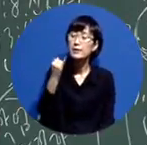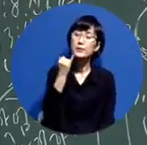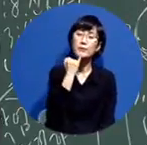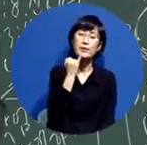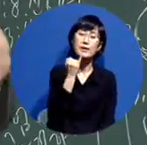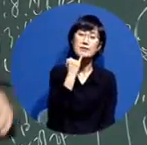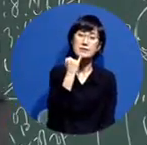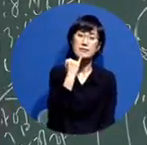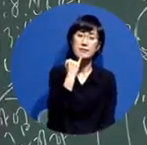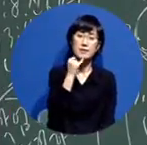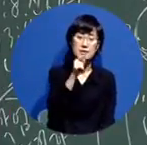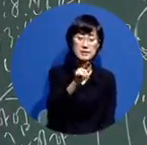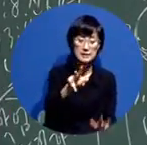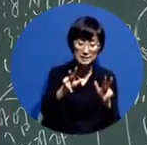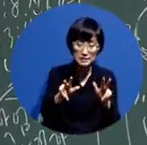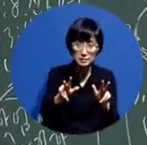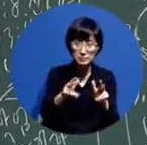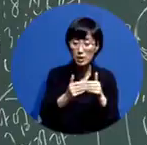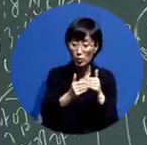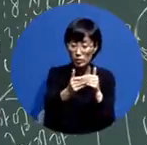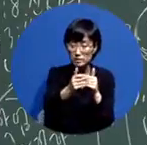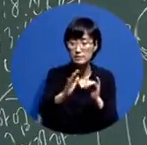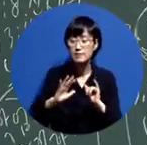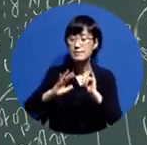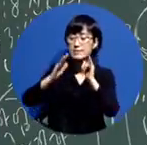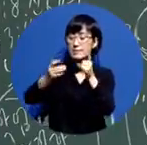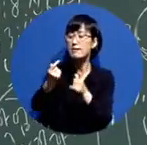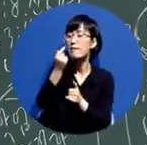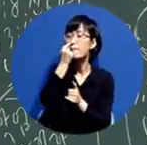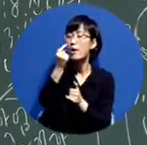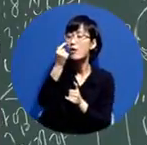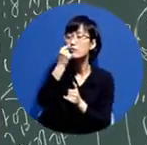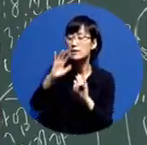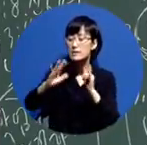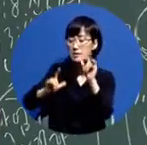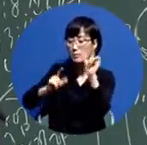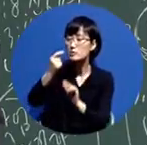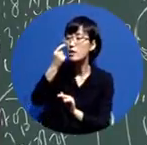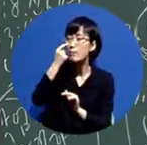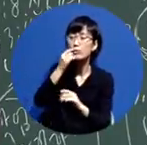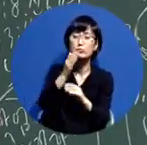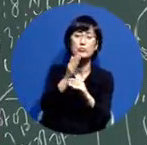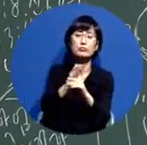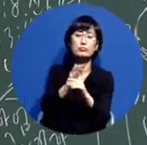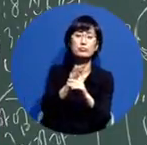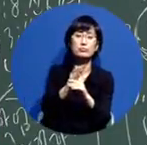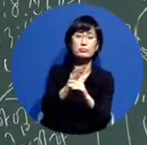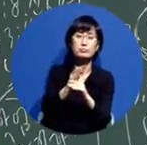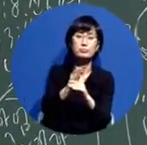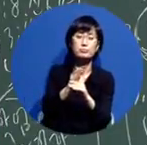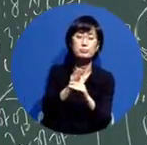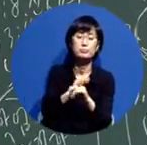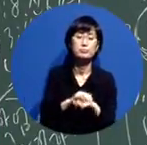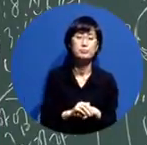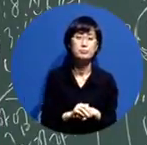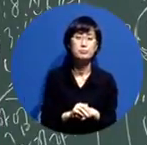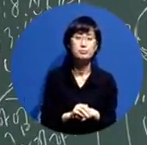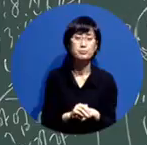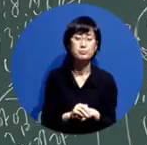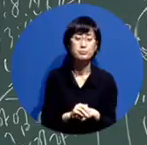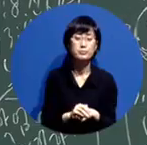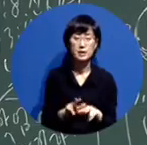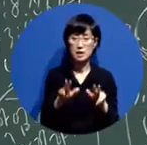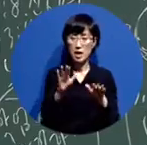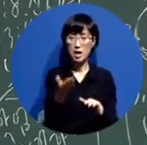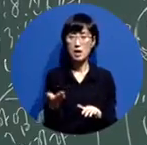그래야세상을알거아니까， 那样的话他能够知道世界， 우리는너무너무조급해요， 我们的非常的着急， 그런데지